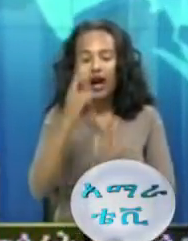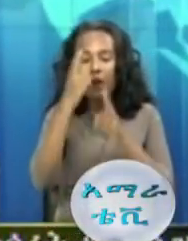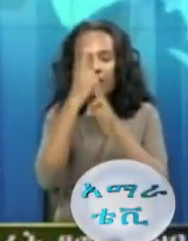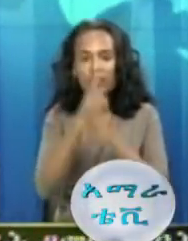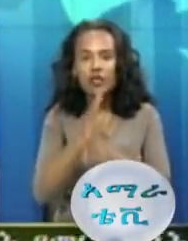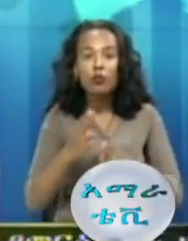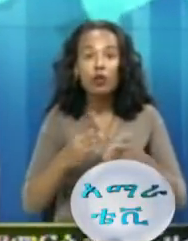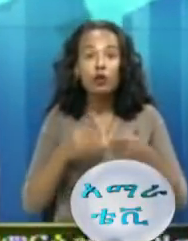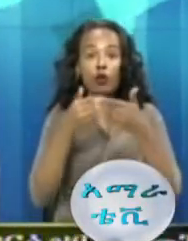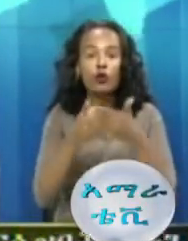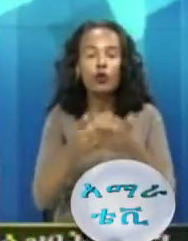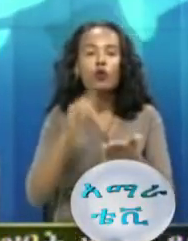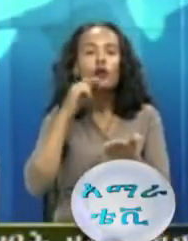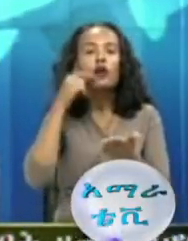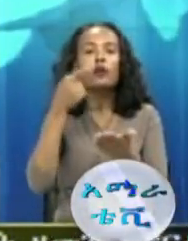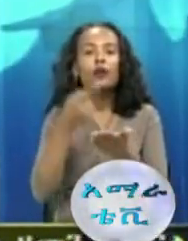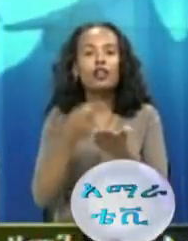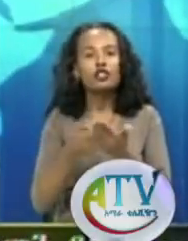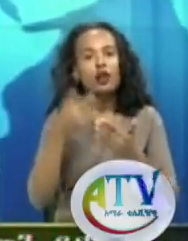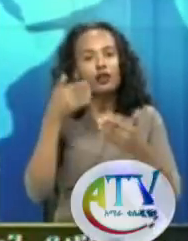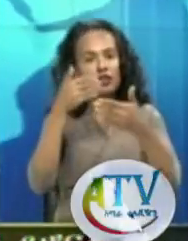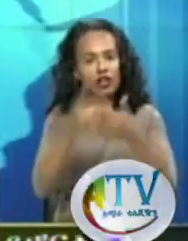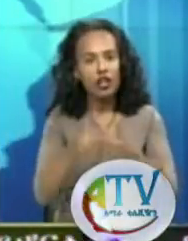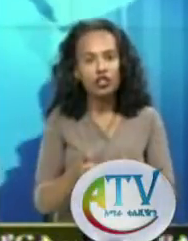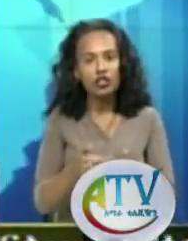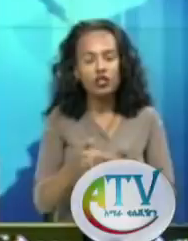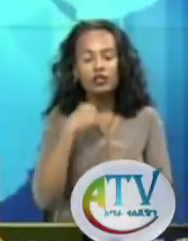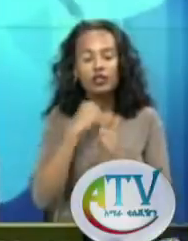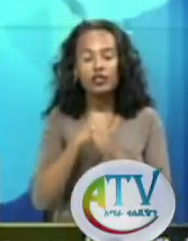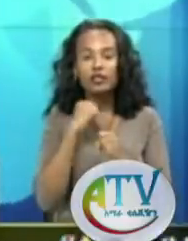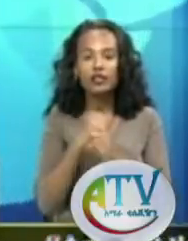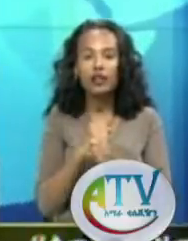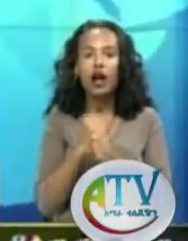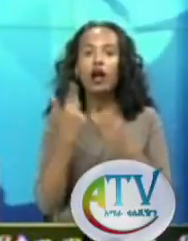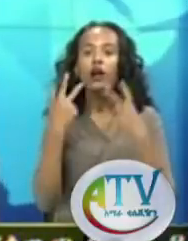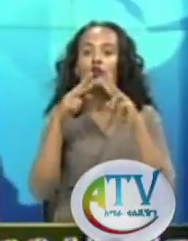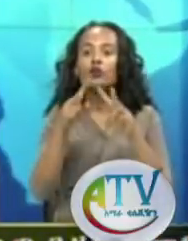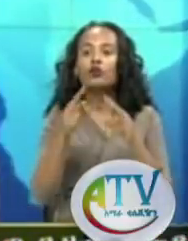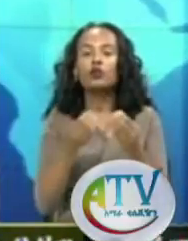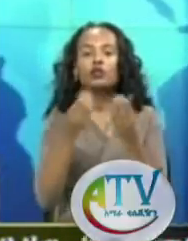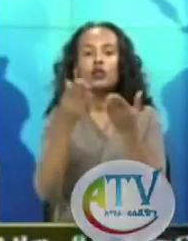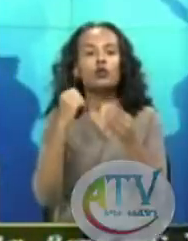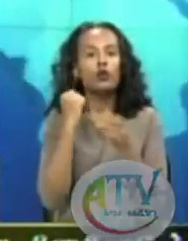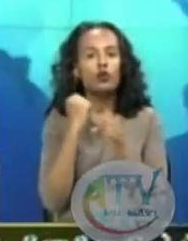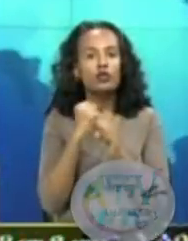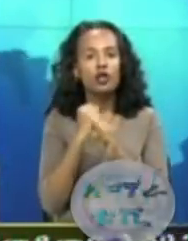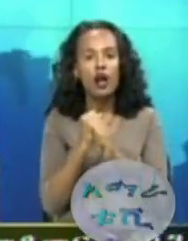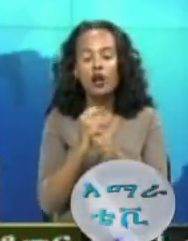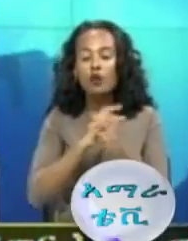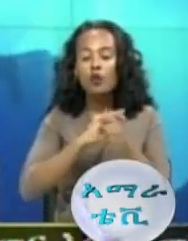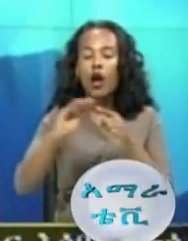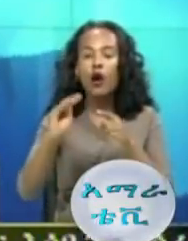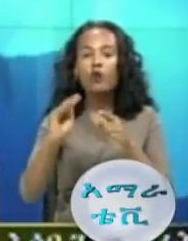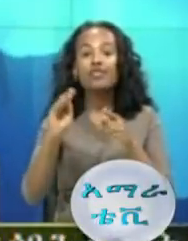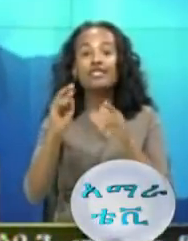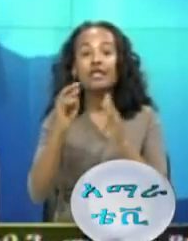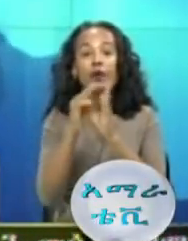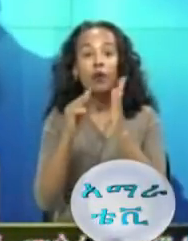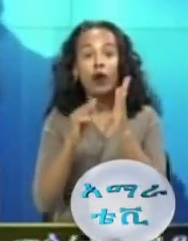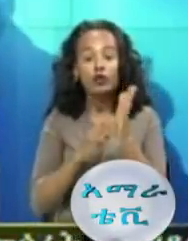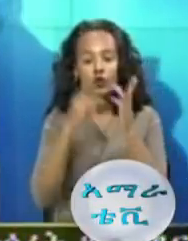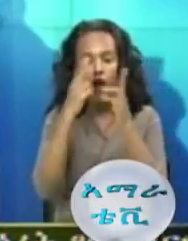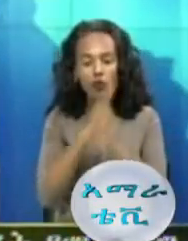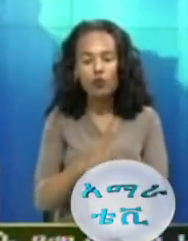ለጎን የመረጃ ተደራሽነት እንዲሰፋ ትኩረት ሰጥቶ ይሰራል። ሙያዊ ስነ ምግባራቸውን አክብሮ